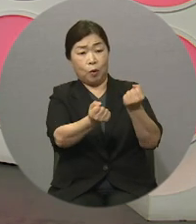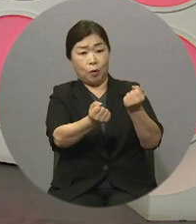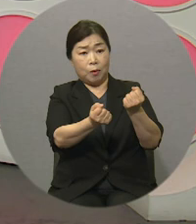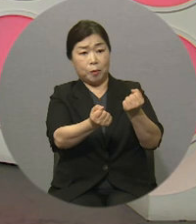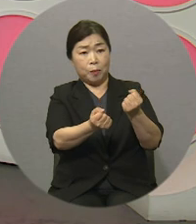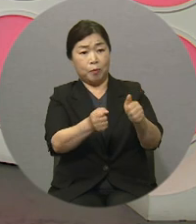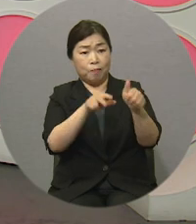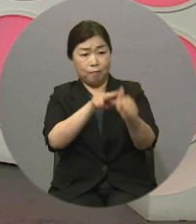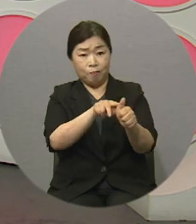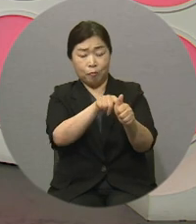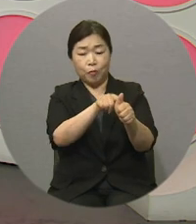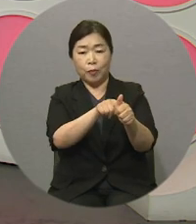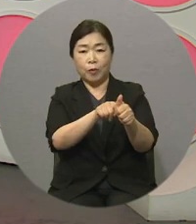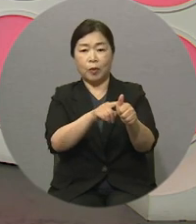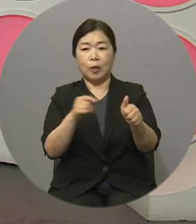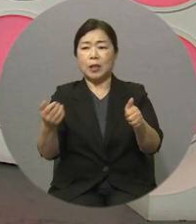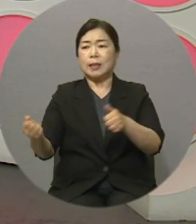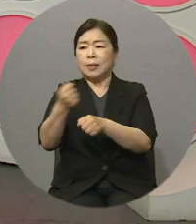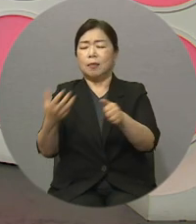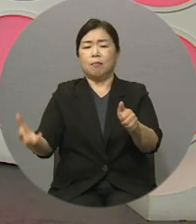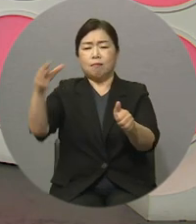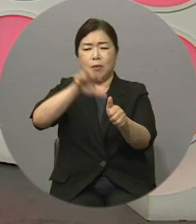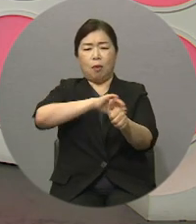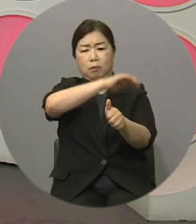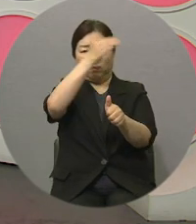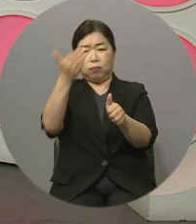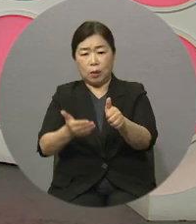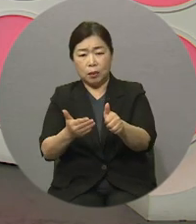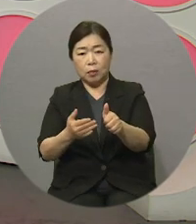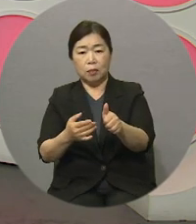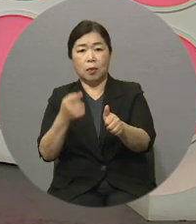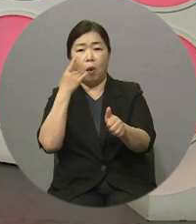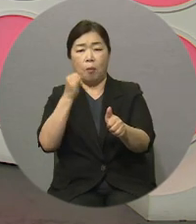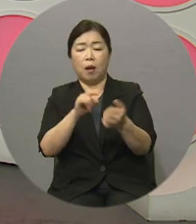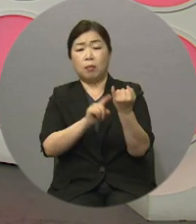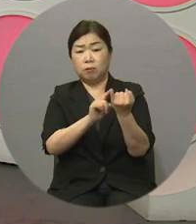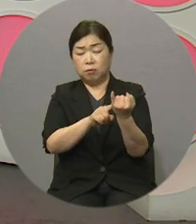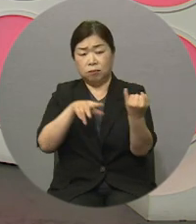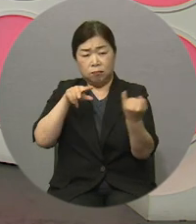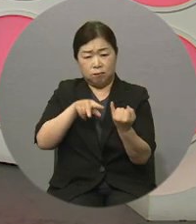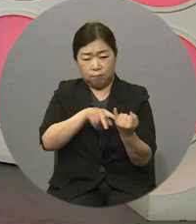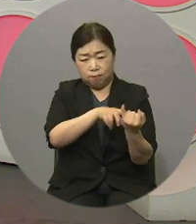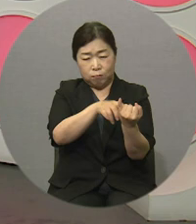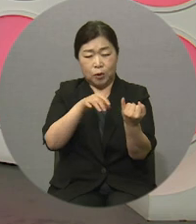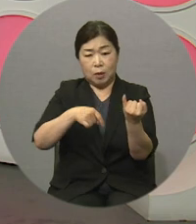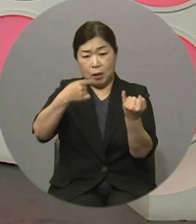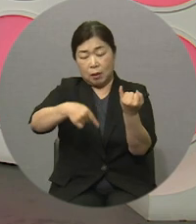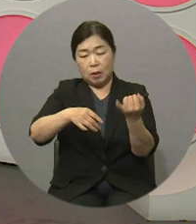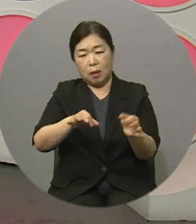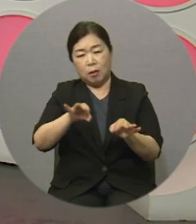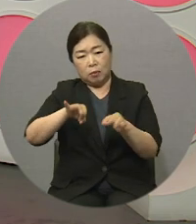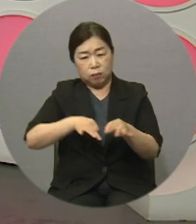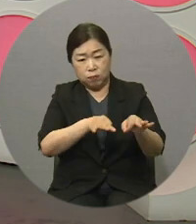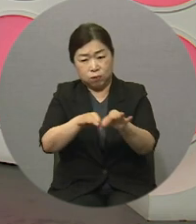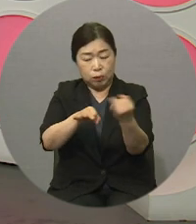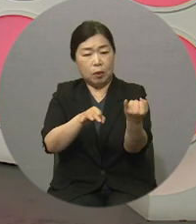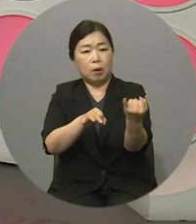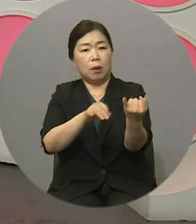않았고요. 그것은 누구도 대신 져주지 못한 삶의 무게였습니다.